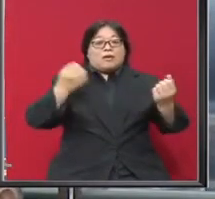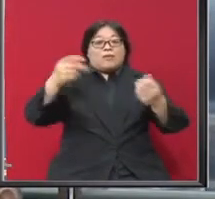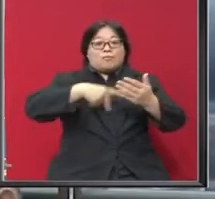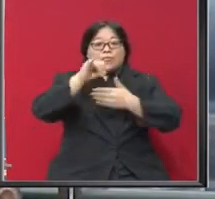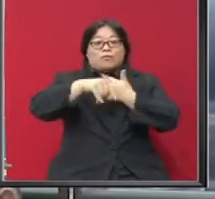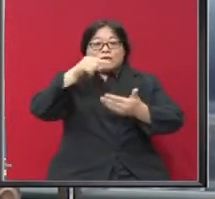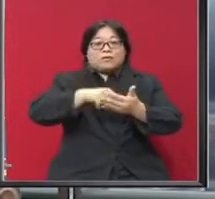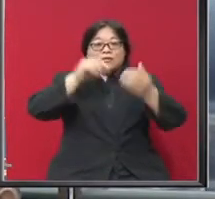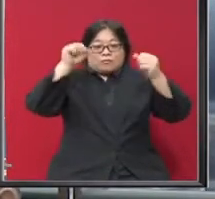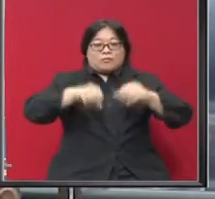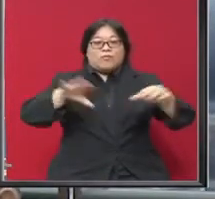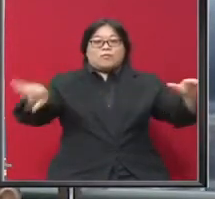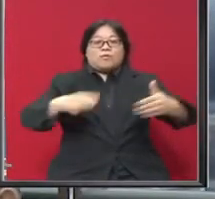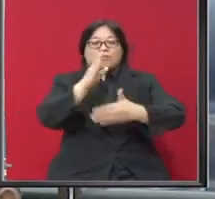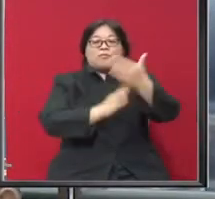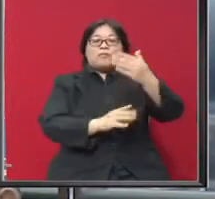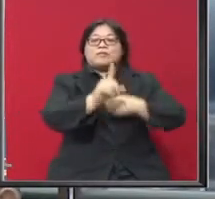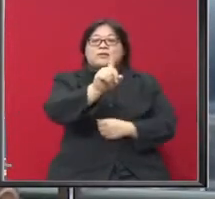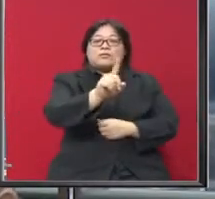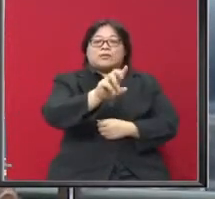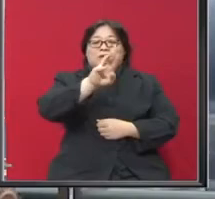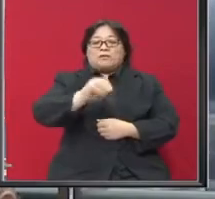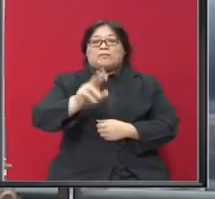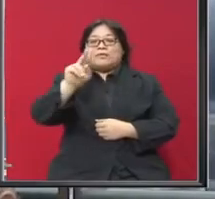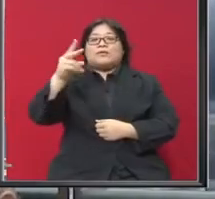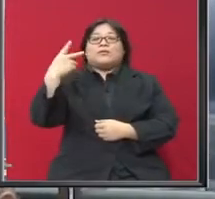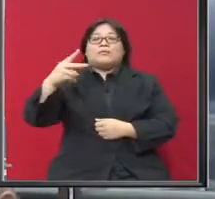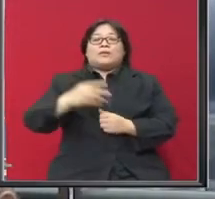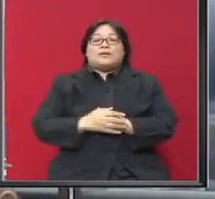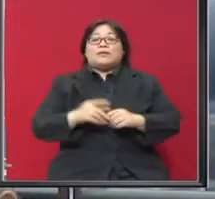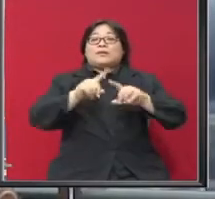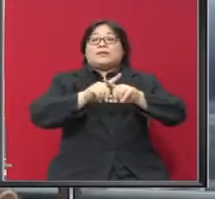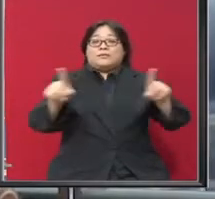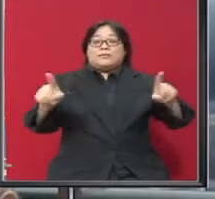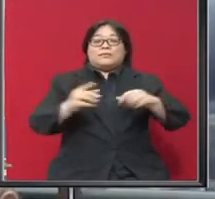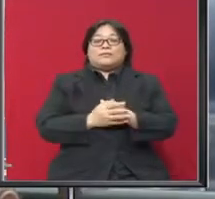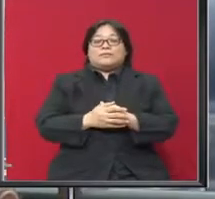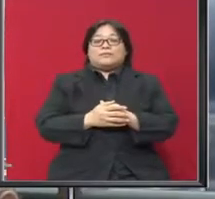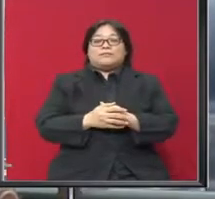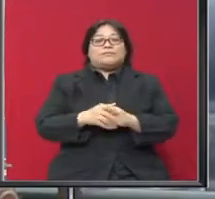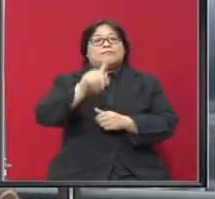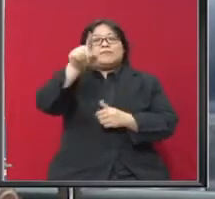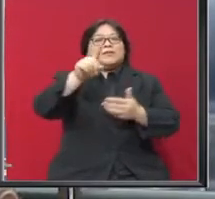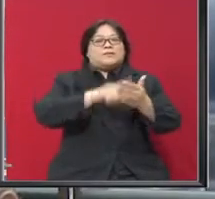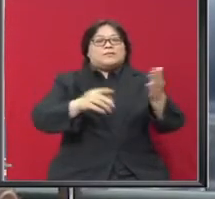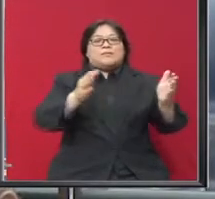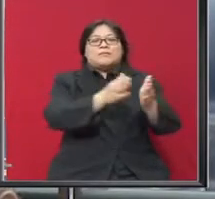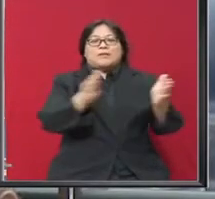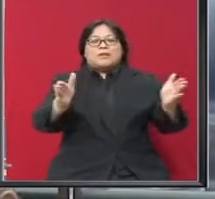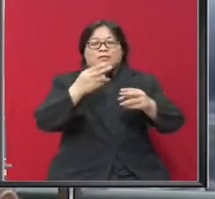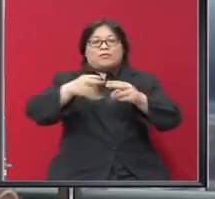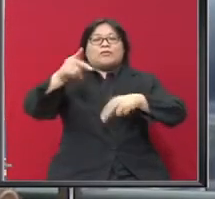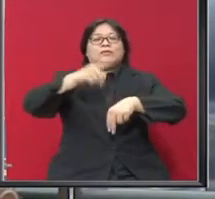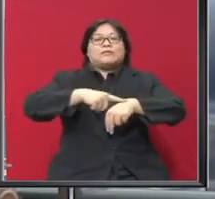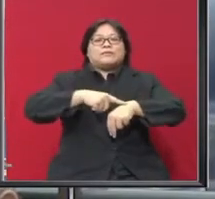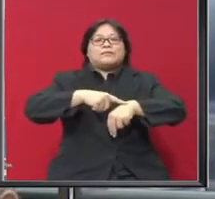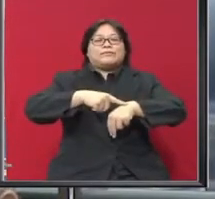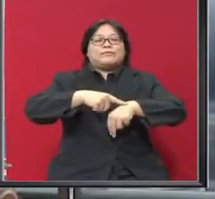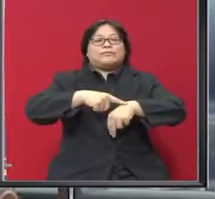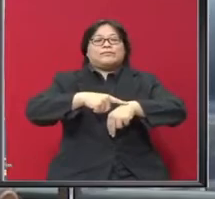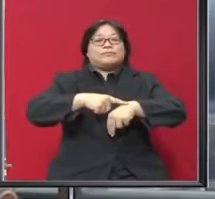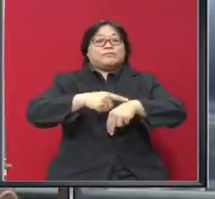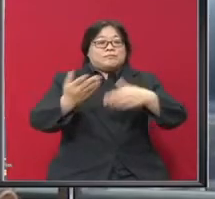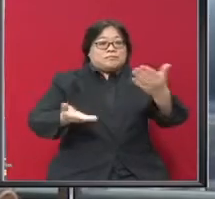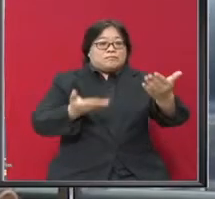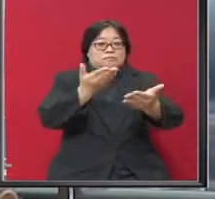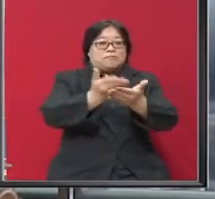dilaksanakan pada suku pertama dalam rancangan Mesya ke-12 namun begitu Apakah belanja ke pendek yang